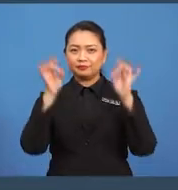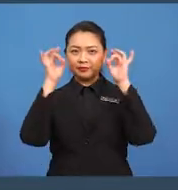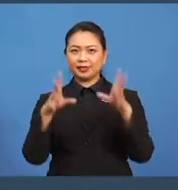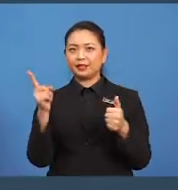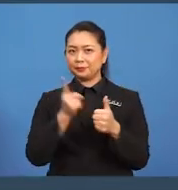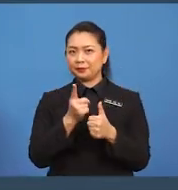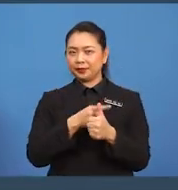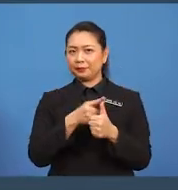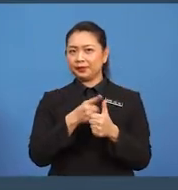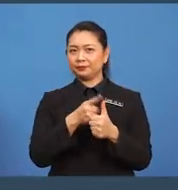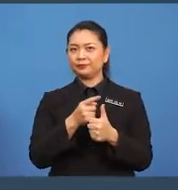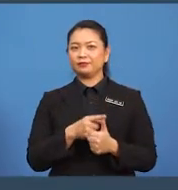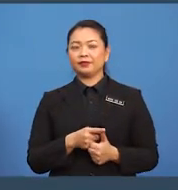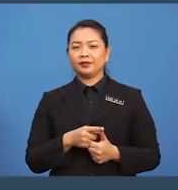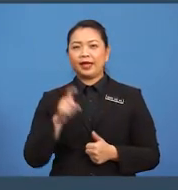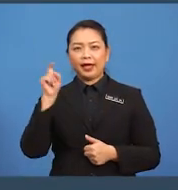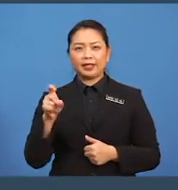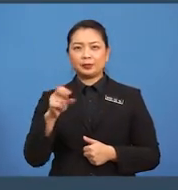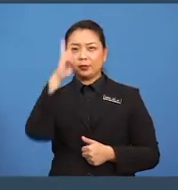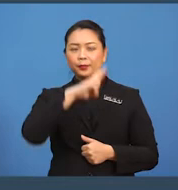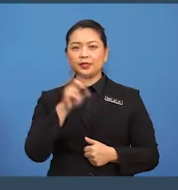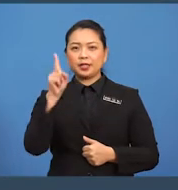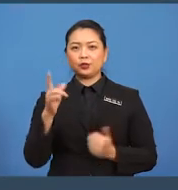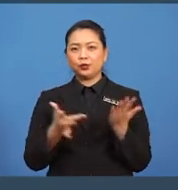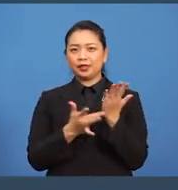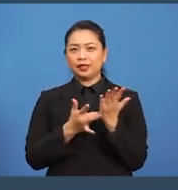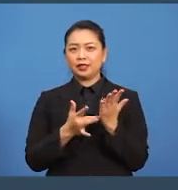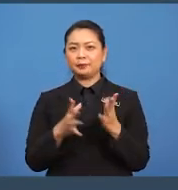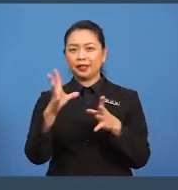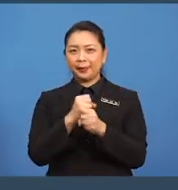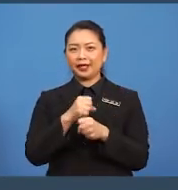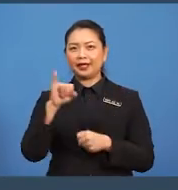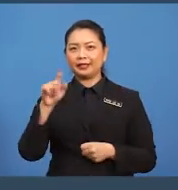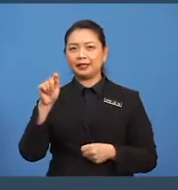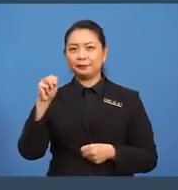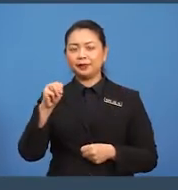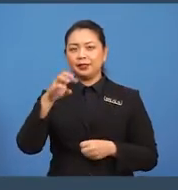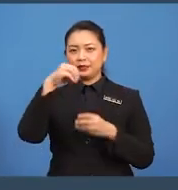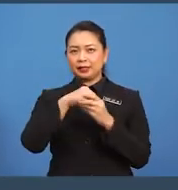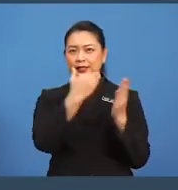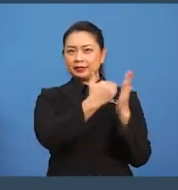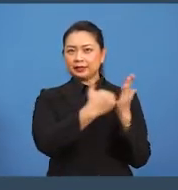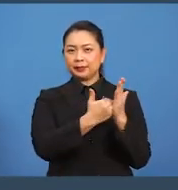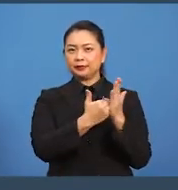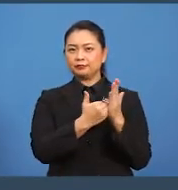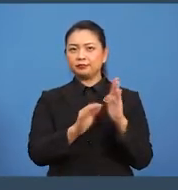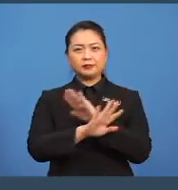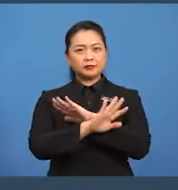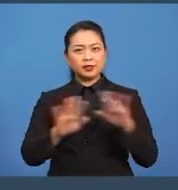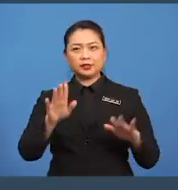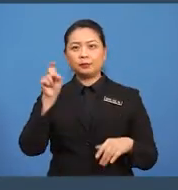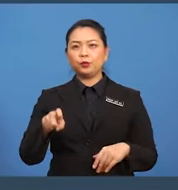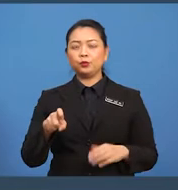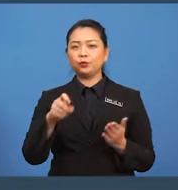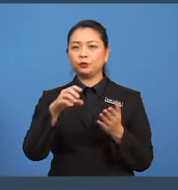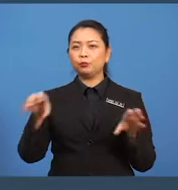Uji minda pertama. X merupakan satu teknik untuk mendapatkan item dalam senarai